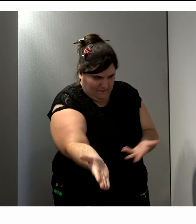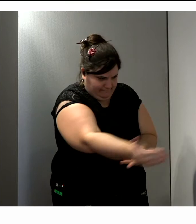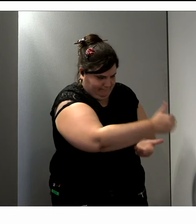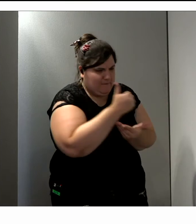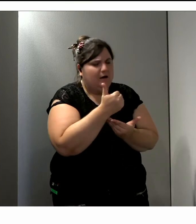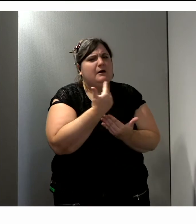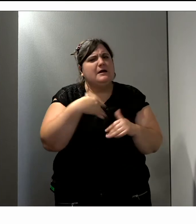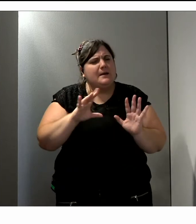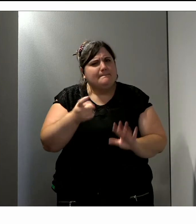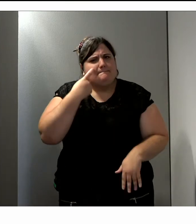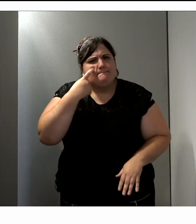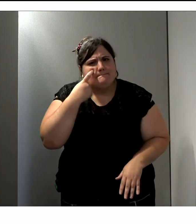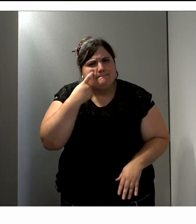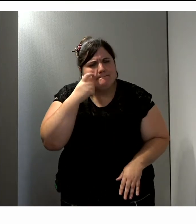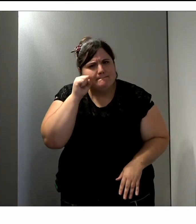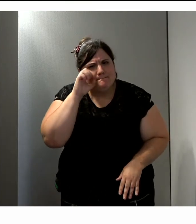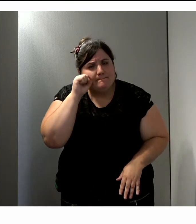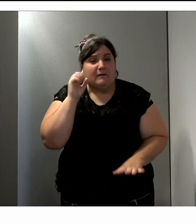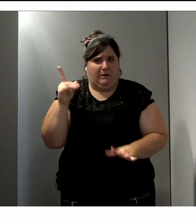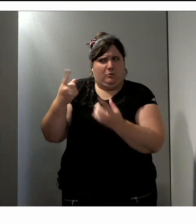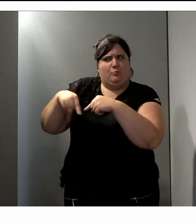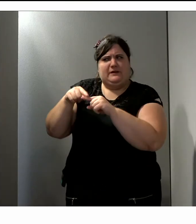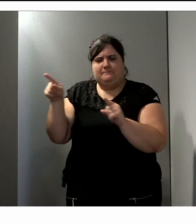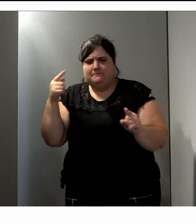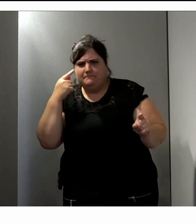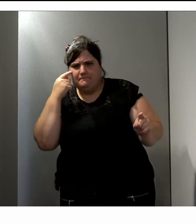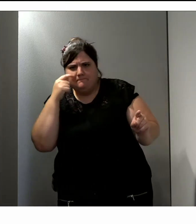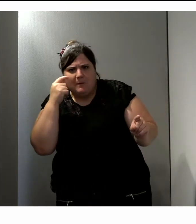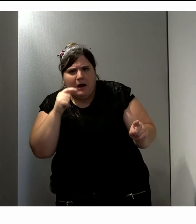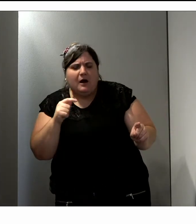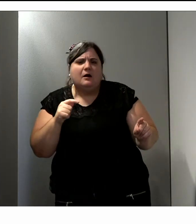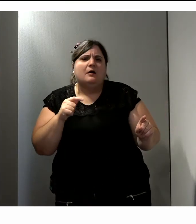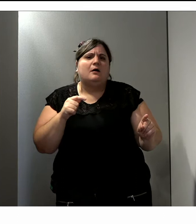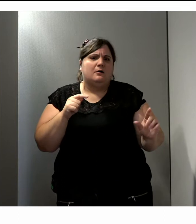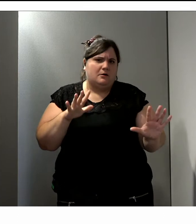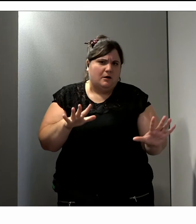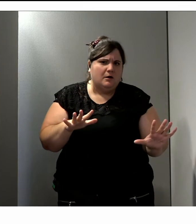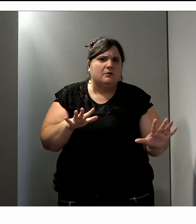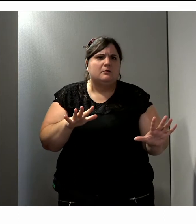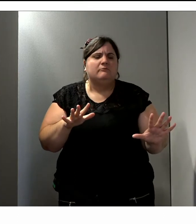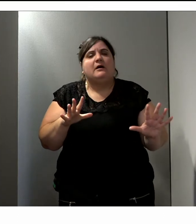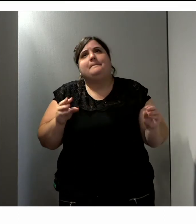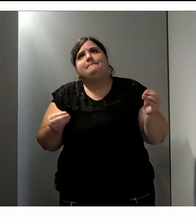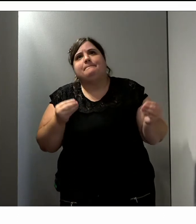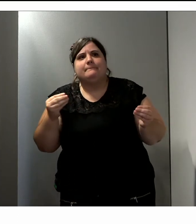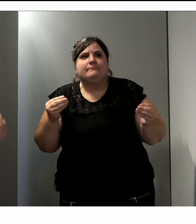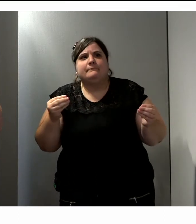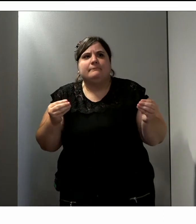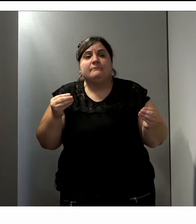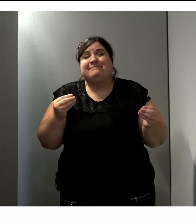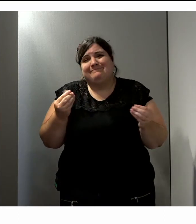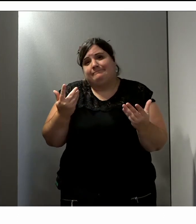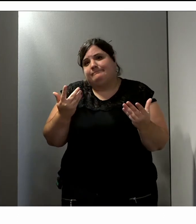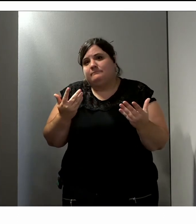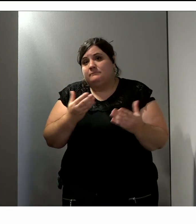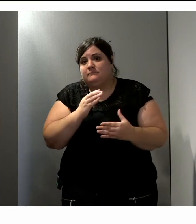j'ai entendu, et le comité a entendu beaucoup de, je voudrais dire, oui, on peut dire